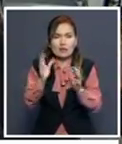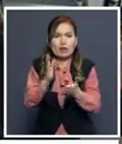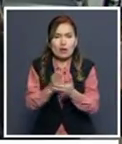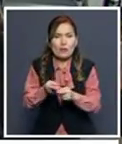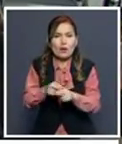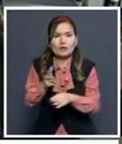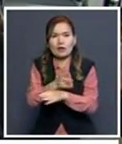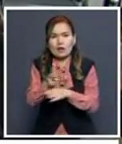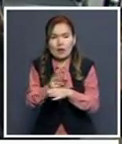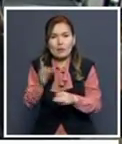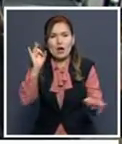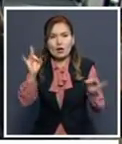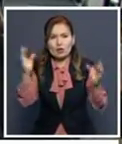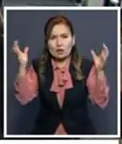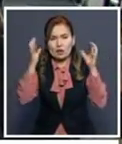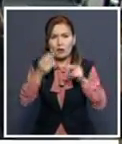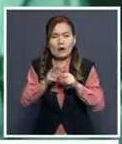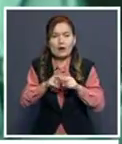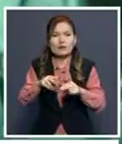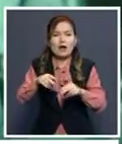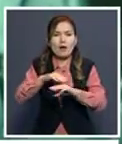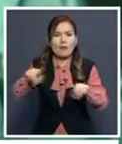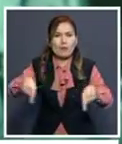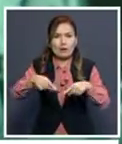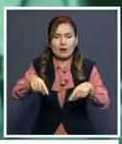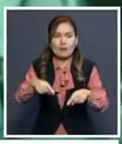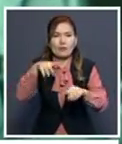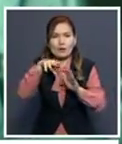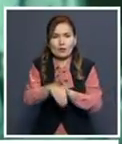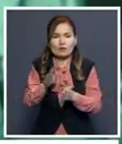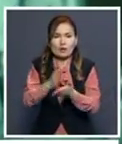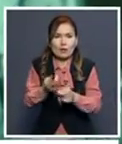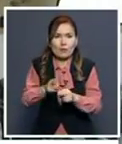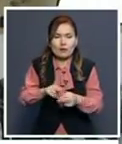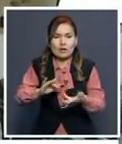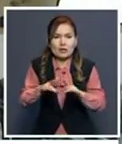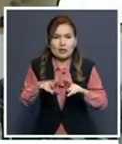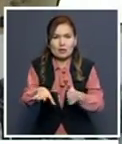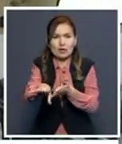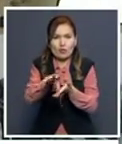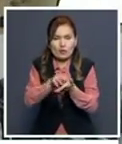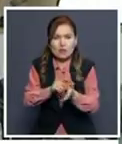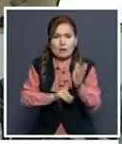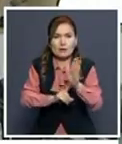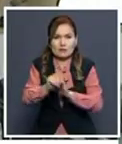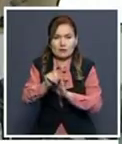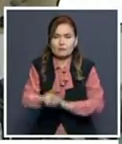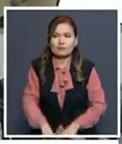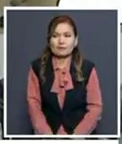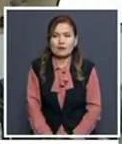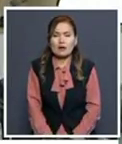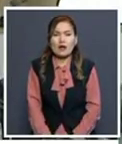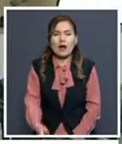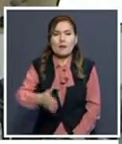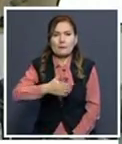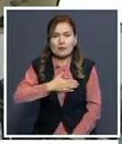түсірілім, аудио жазба сақталған. Қазір солар толықтай цифрлы форматқа көшіріліп жатыр. Біз архив өз қорымызды